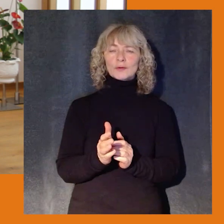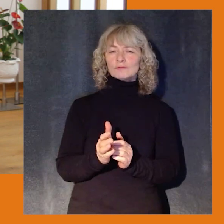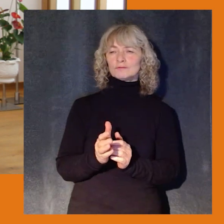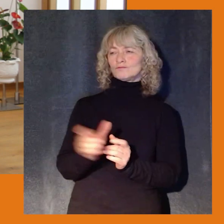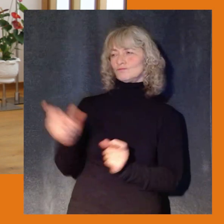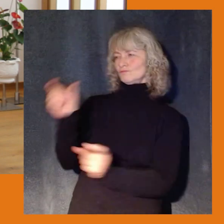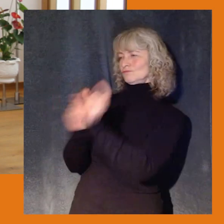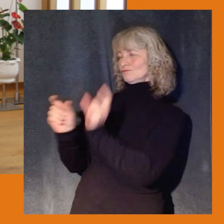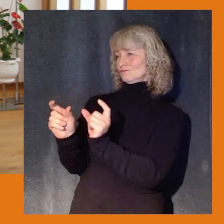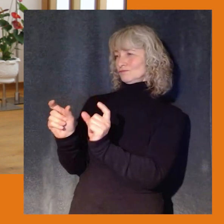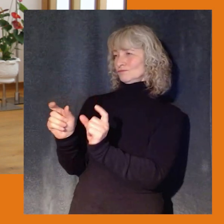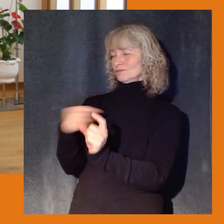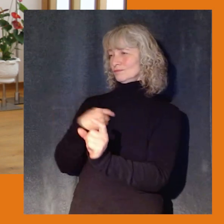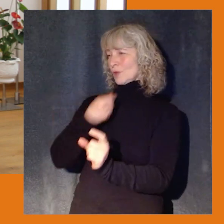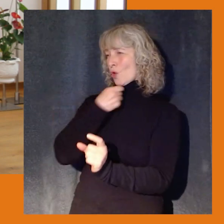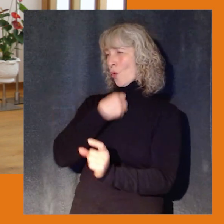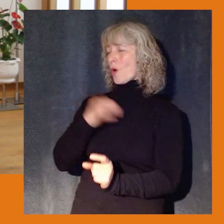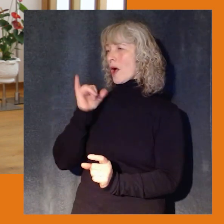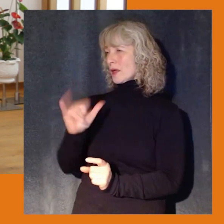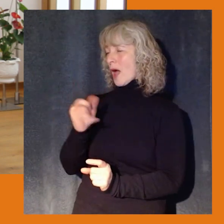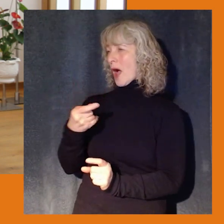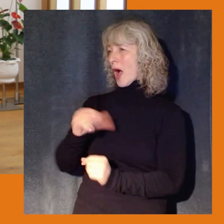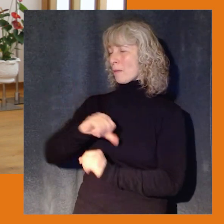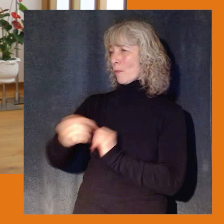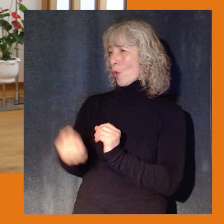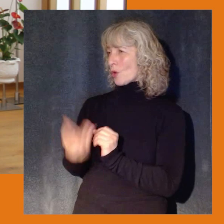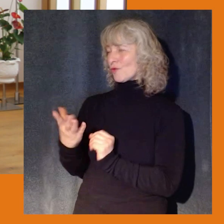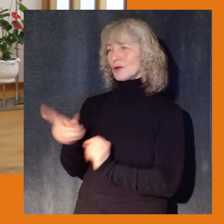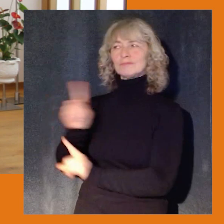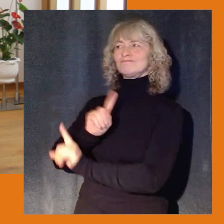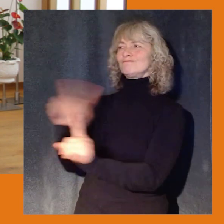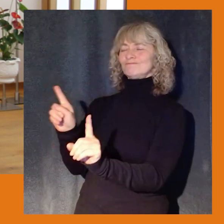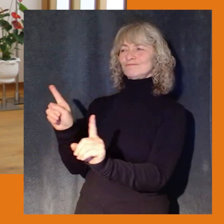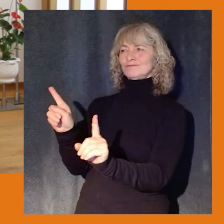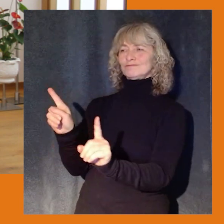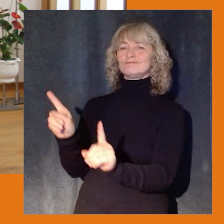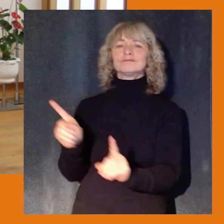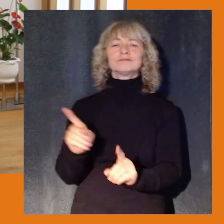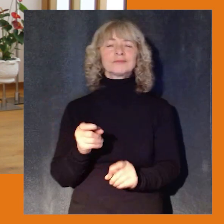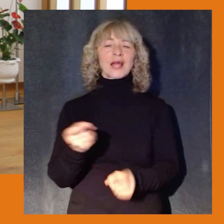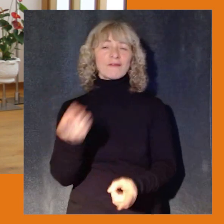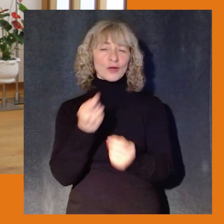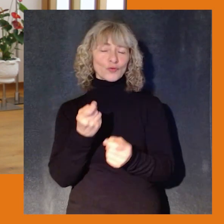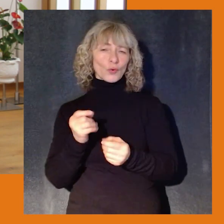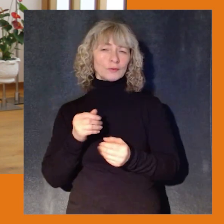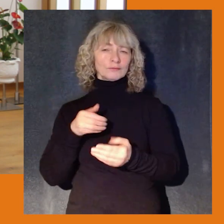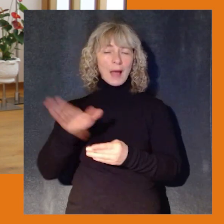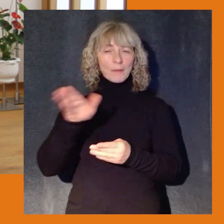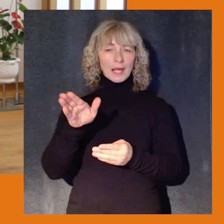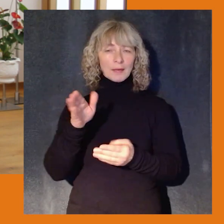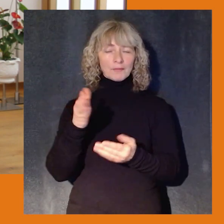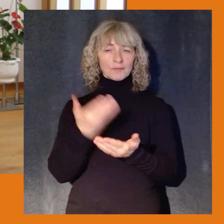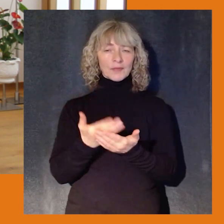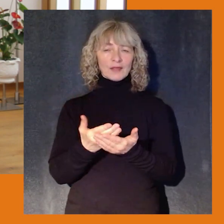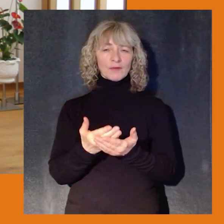Jesus verweigert sich, seinen Hunger durch ein Brotwunder zu stillen. Mit dem Nein